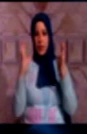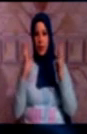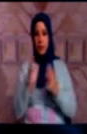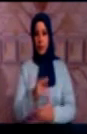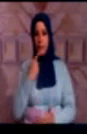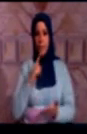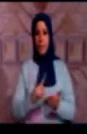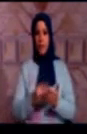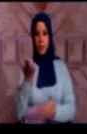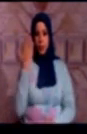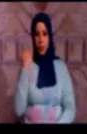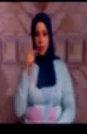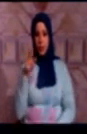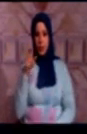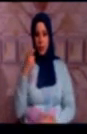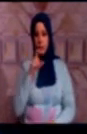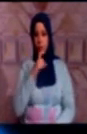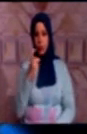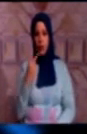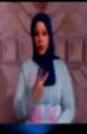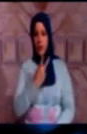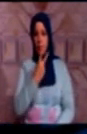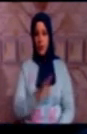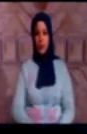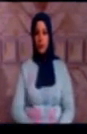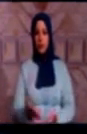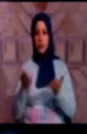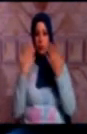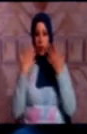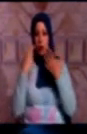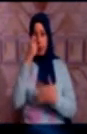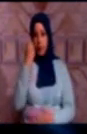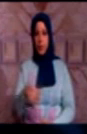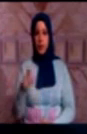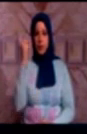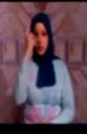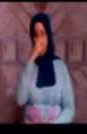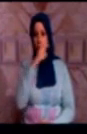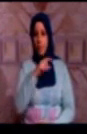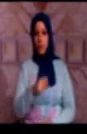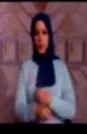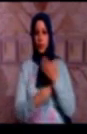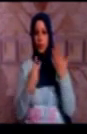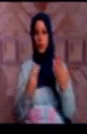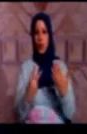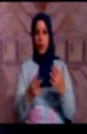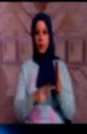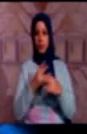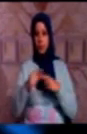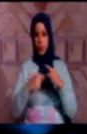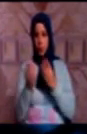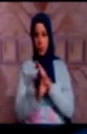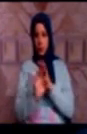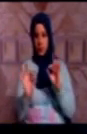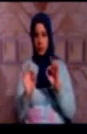المده اللي احنا شوفناها خلال شهر 7 يمكن احنا في شهر 7 شوفنا تقريبا حوالي اسبوعين مختصرين ارتفاعات ملحوظه في درجات الحراره